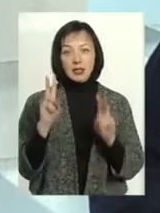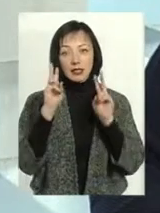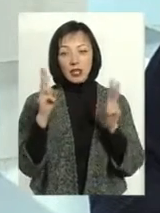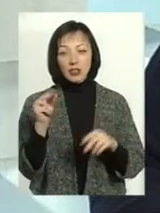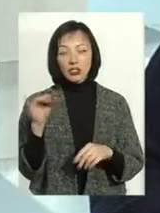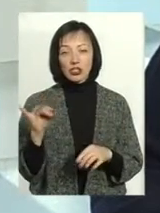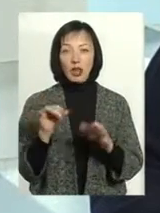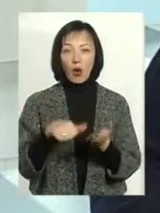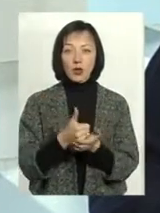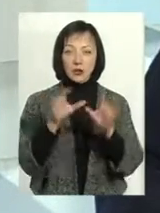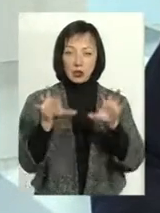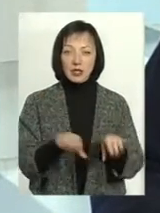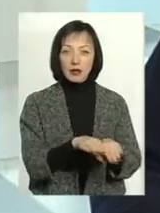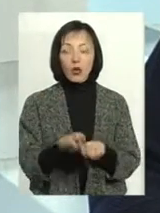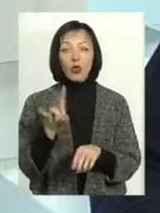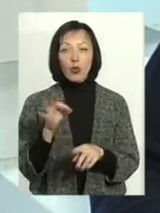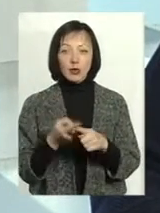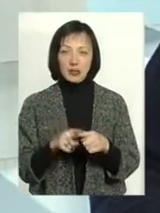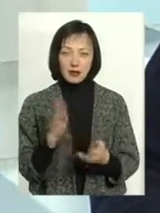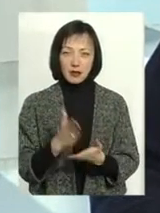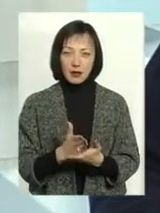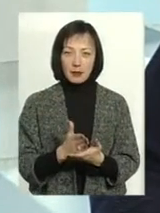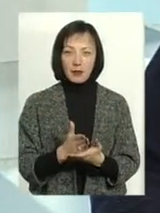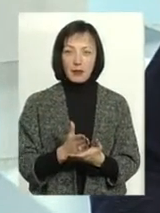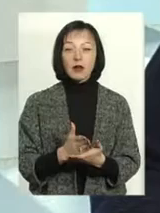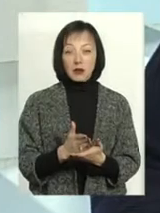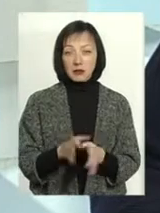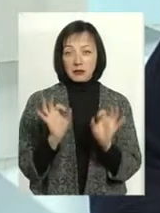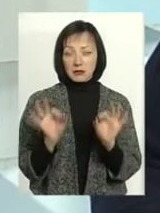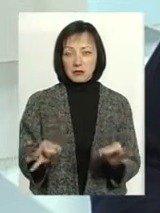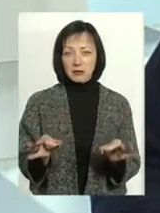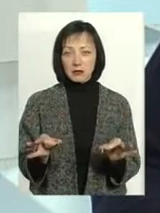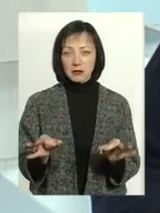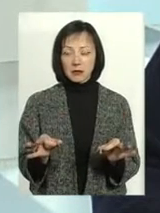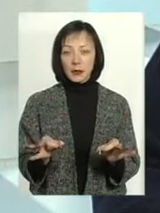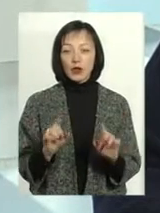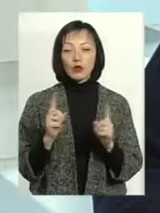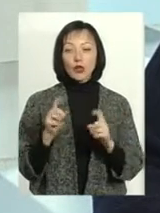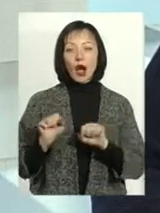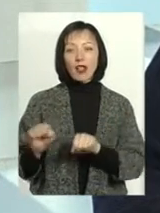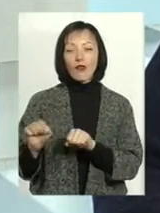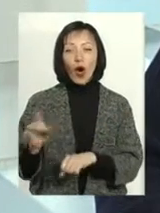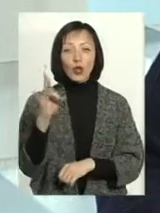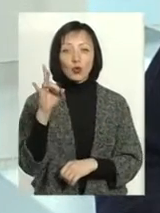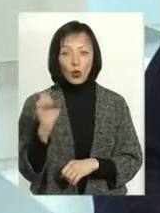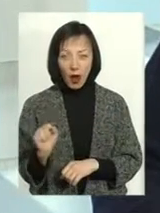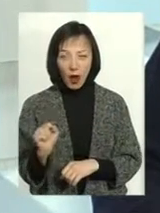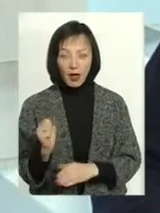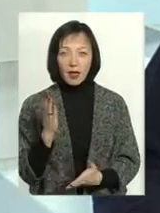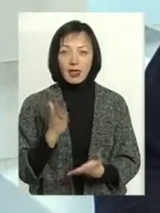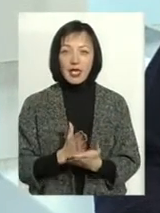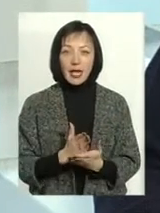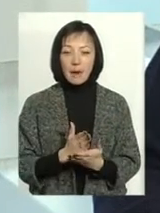конституційному рівні, але це є. Вона, звичайно, що є виправданою, оскільки адвокатура є